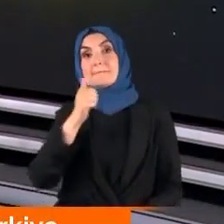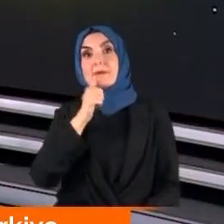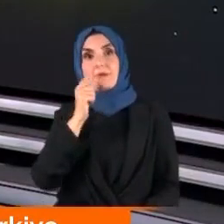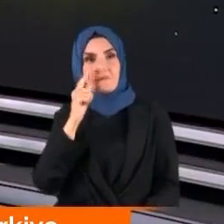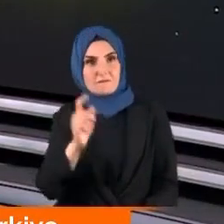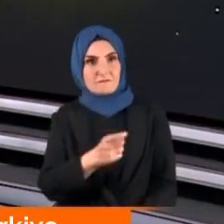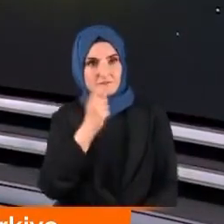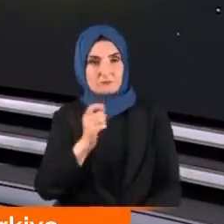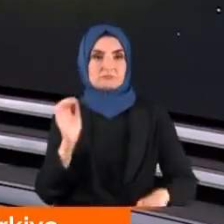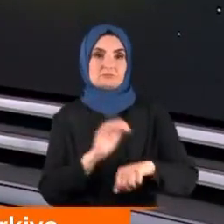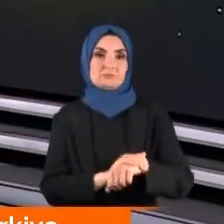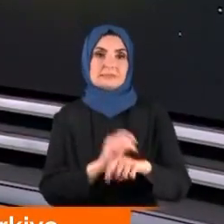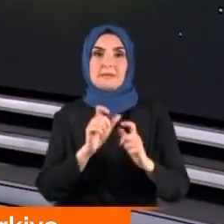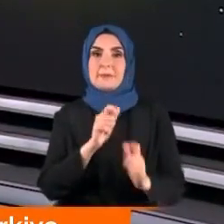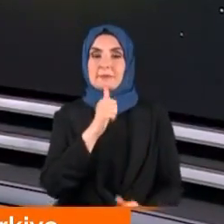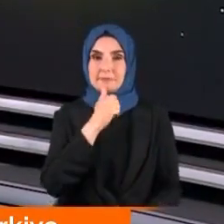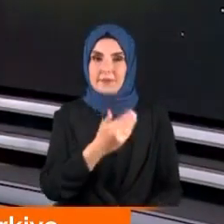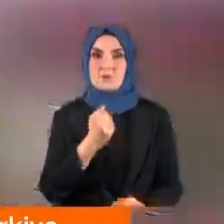Özsaylan ve Gökhan Aktaş'ın özel haberi.